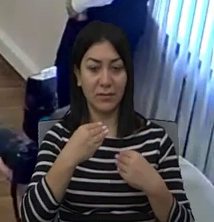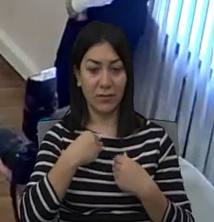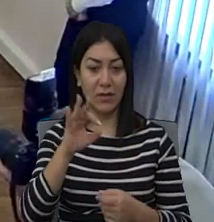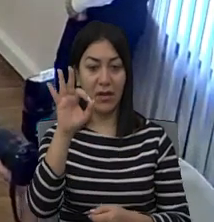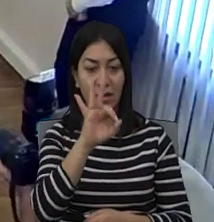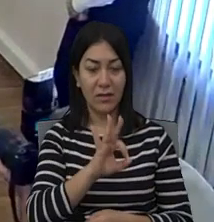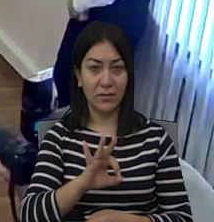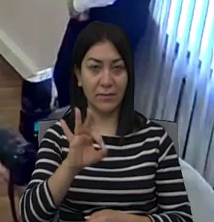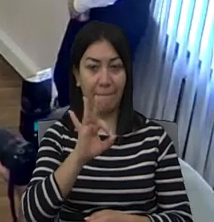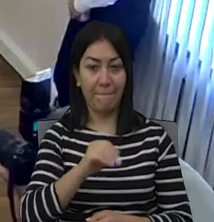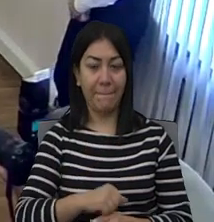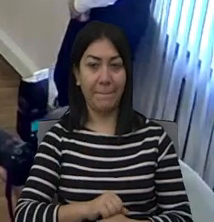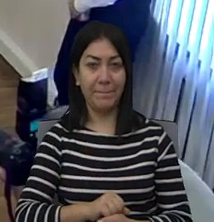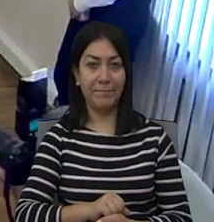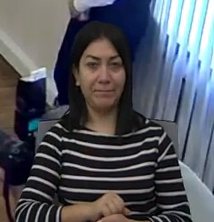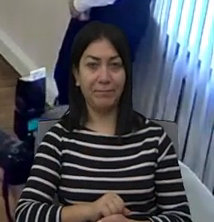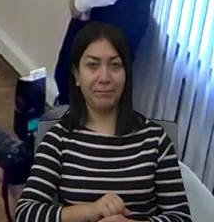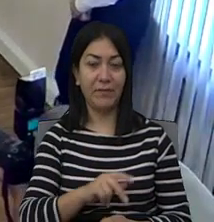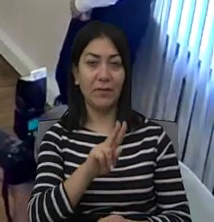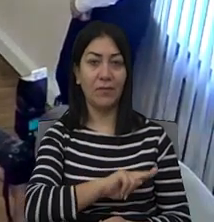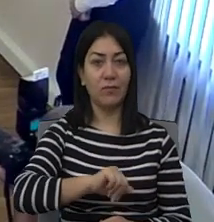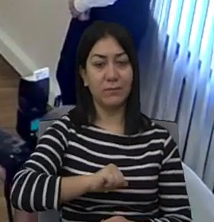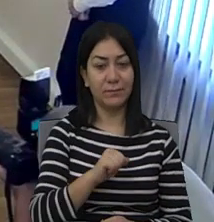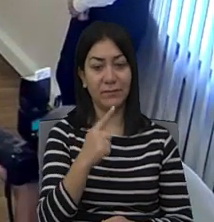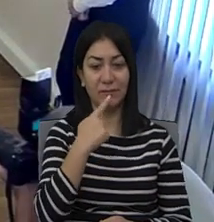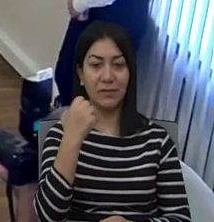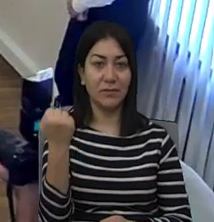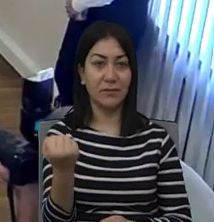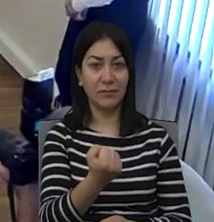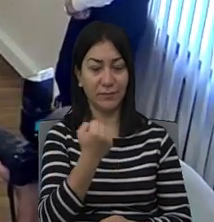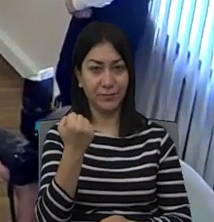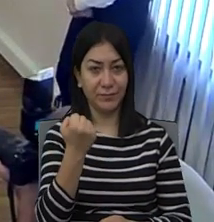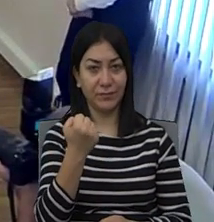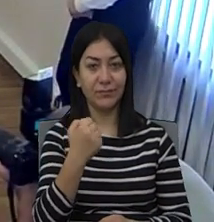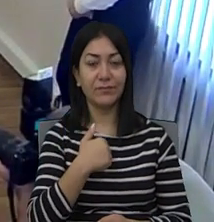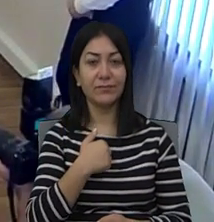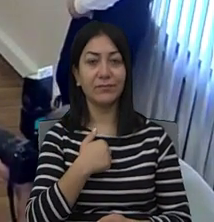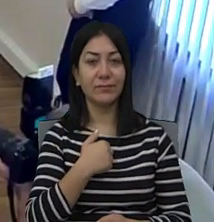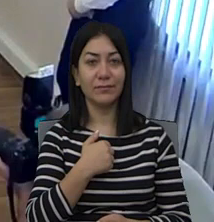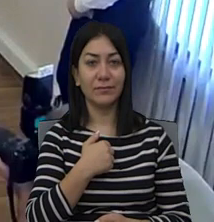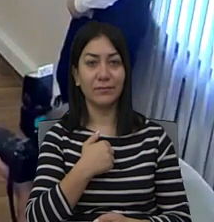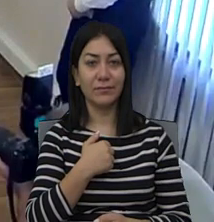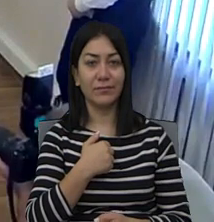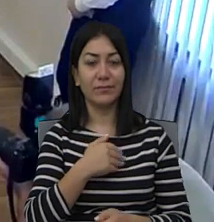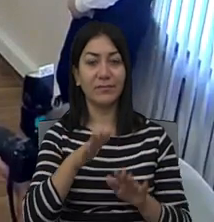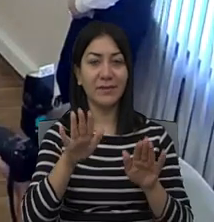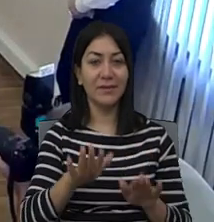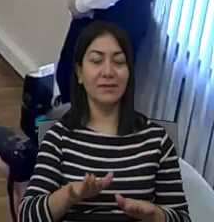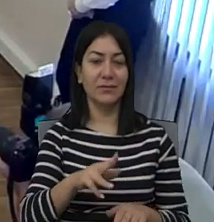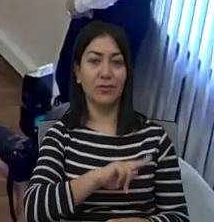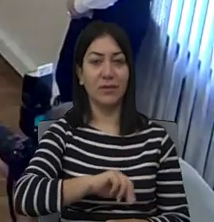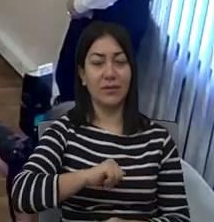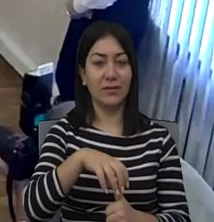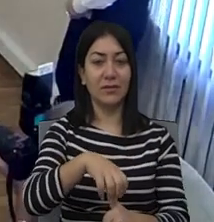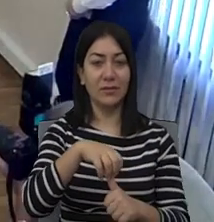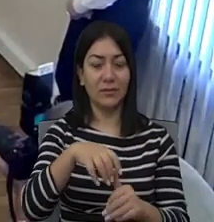համար, մեր գործընկերությունը ամրապնդելու, մեր տեղական գործընկերների հետ, նախև առաջ